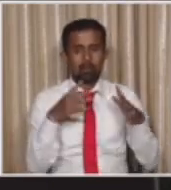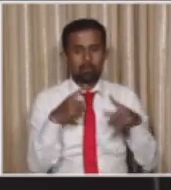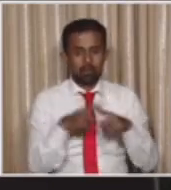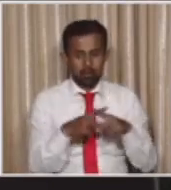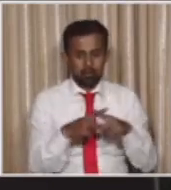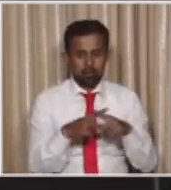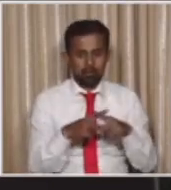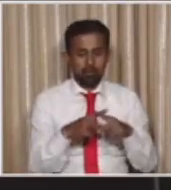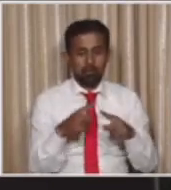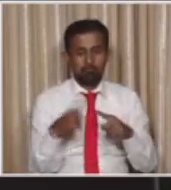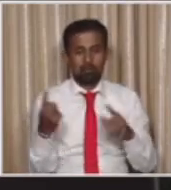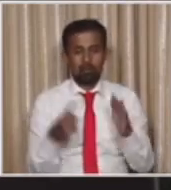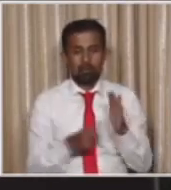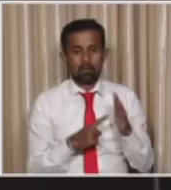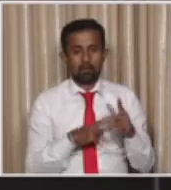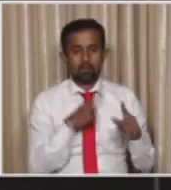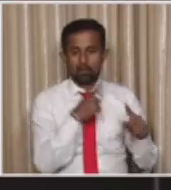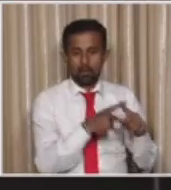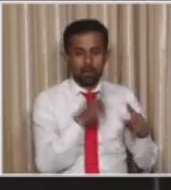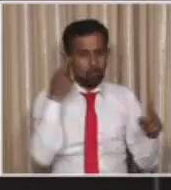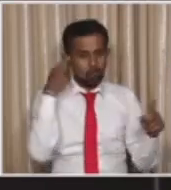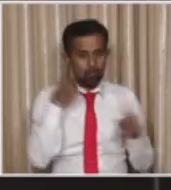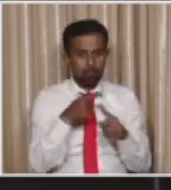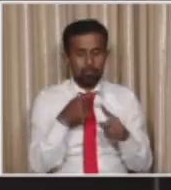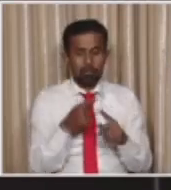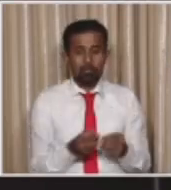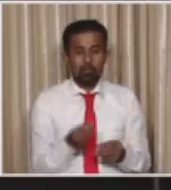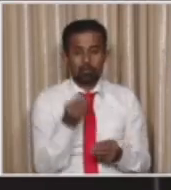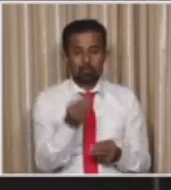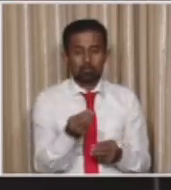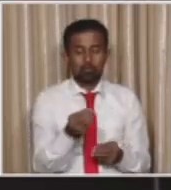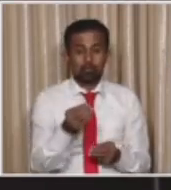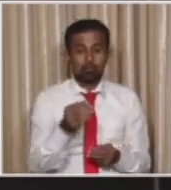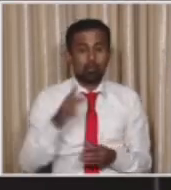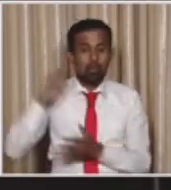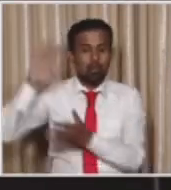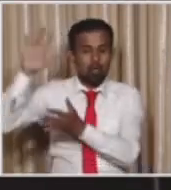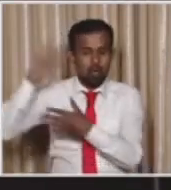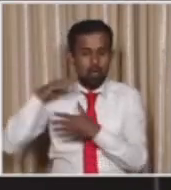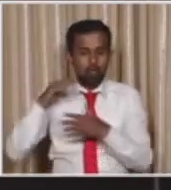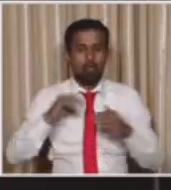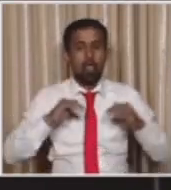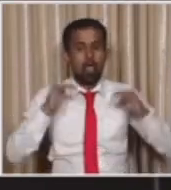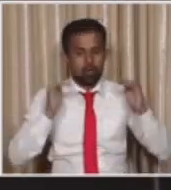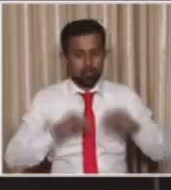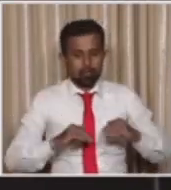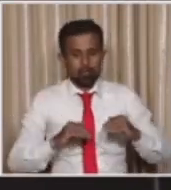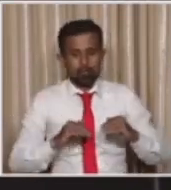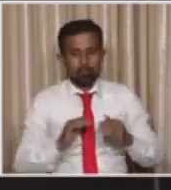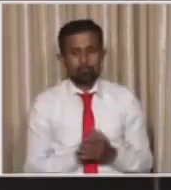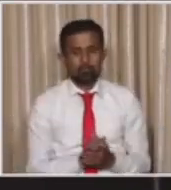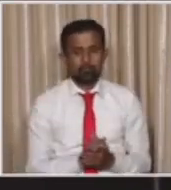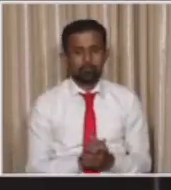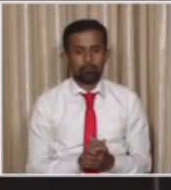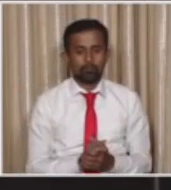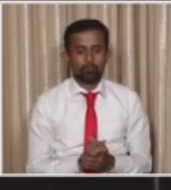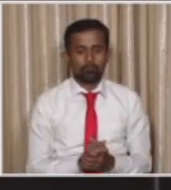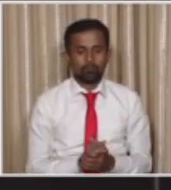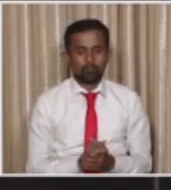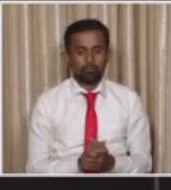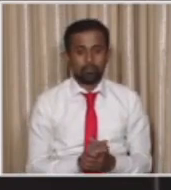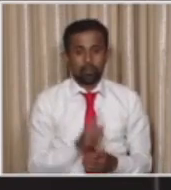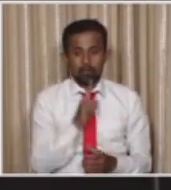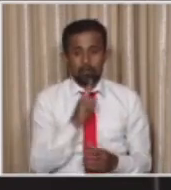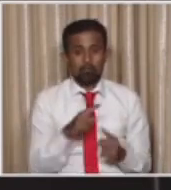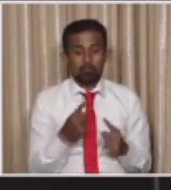විශේෂයෙන් මේ සෙස් බද්ද ගැන ඒ සෙස් බද්ද අච්චවචන පනවල තියෙන්නේ ආනයන මන්දෝත්සාහි කරන්නට එතකොට ඒ පනවල